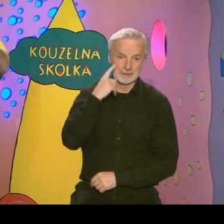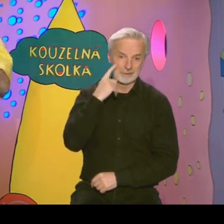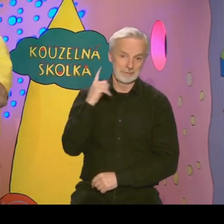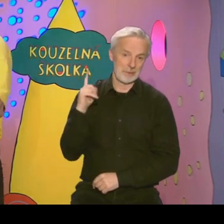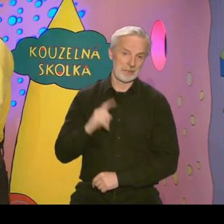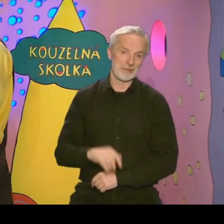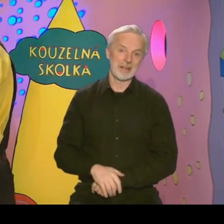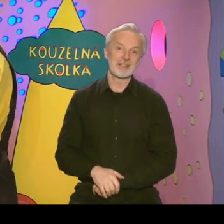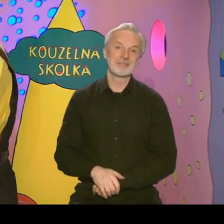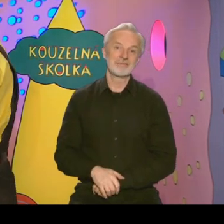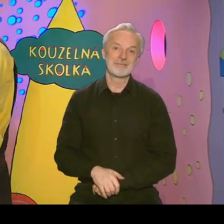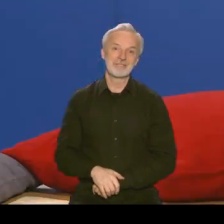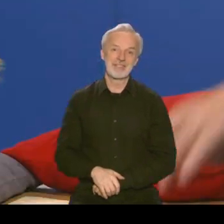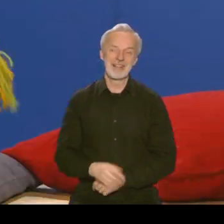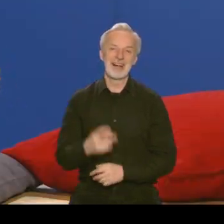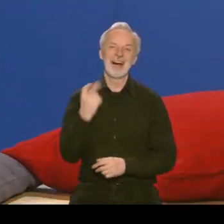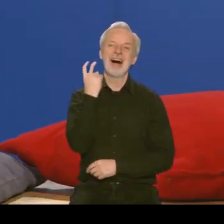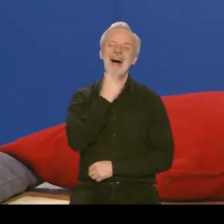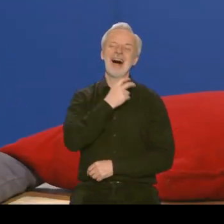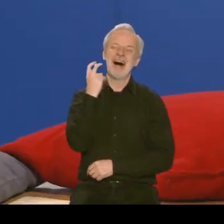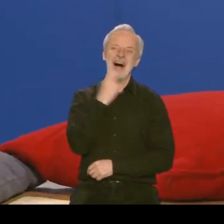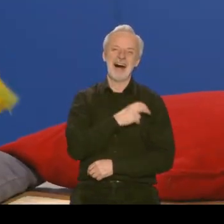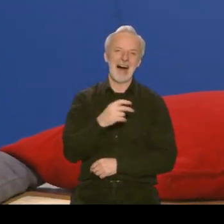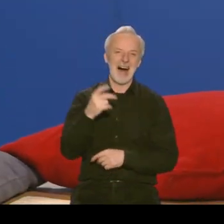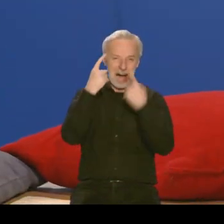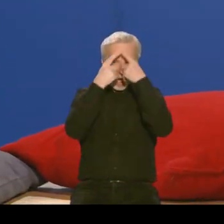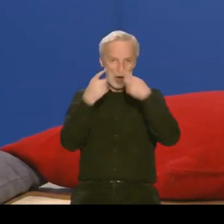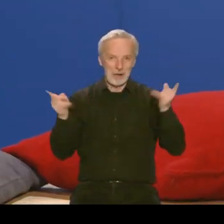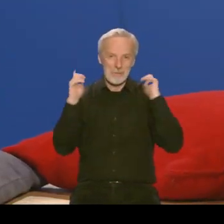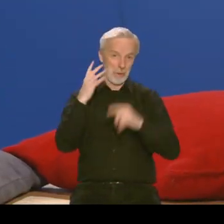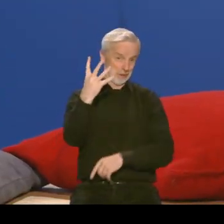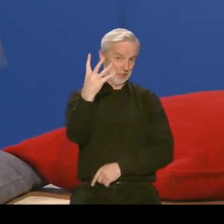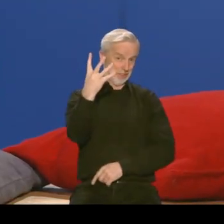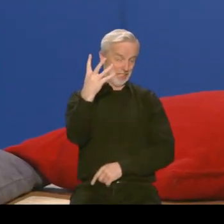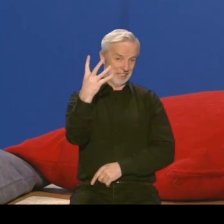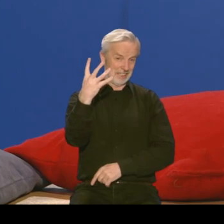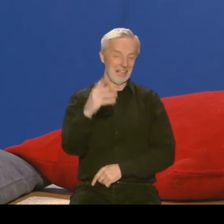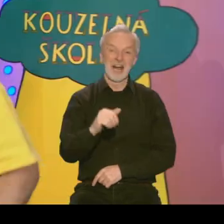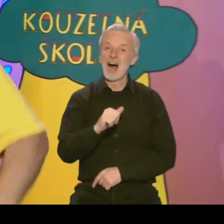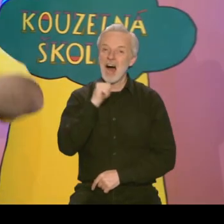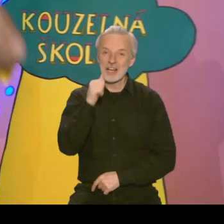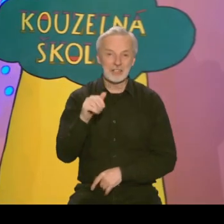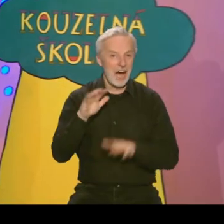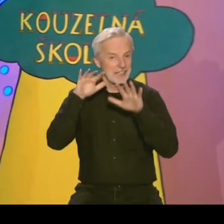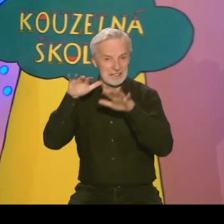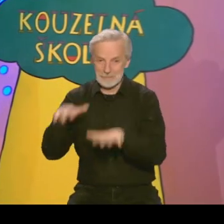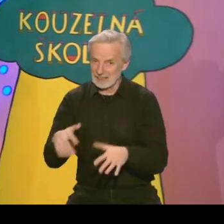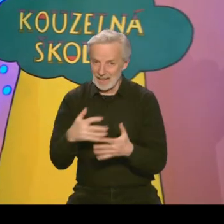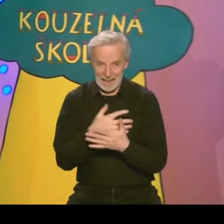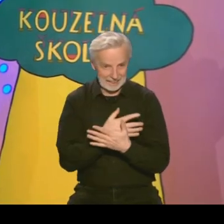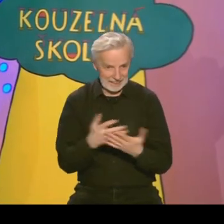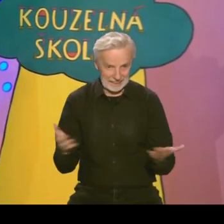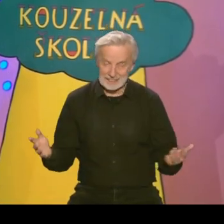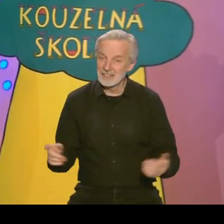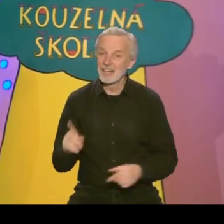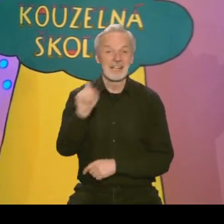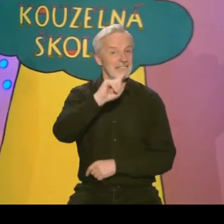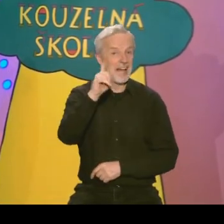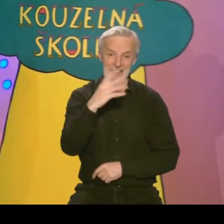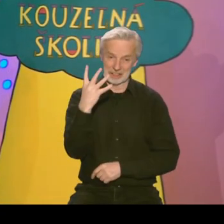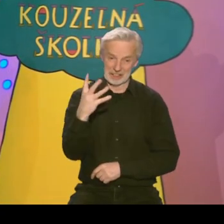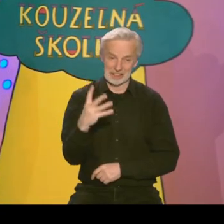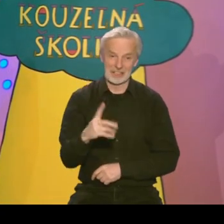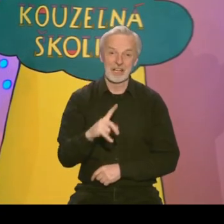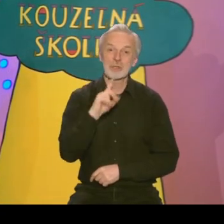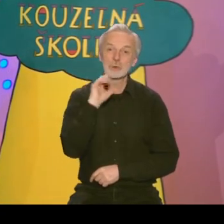Podívej se. 4 klobouky, ne. A žádný Michalovi nespadl. Kde pak 4, Františku,